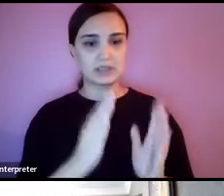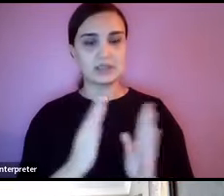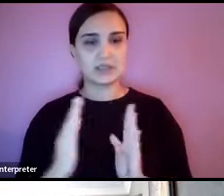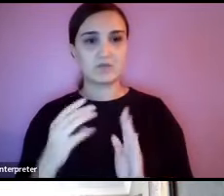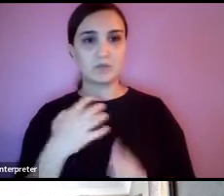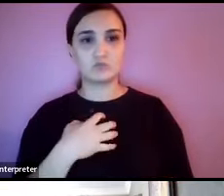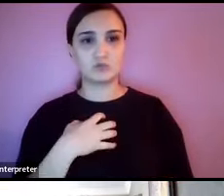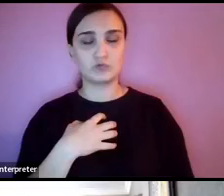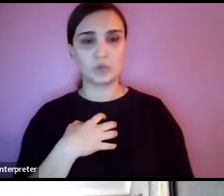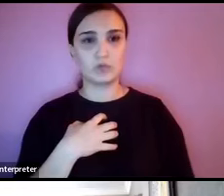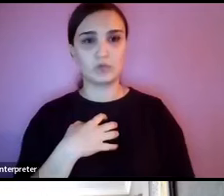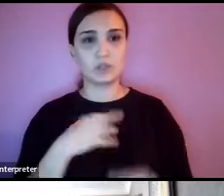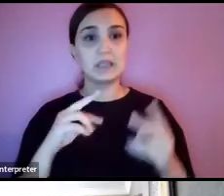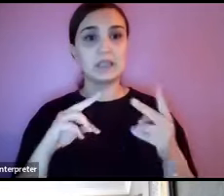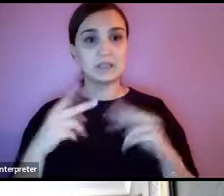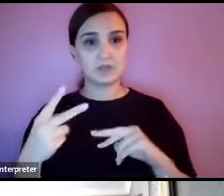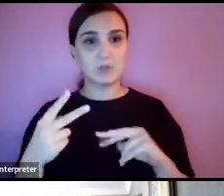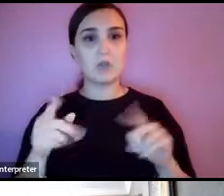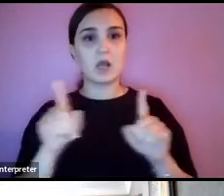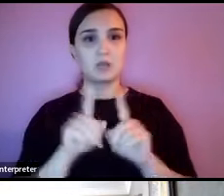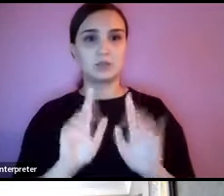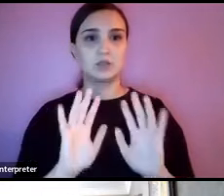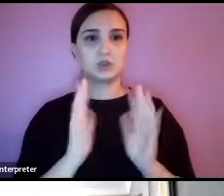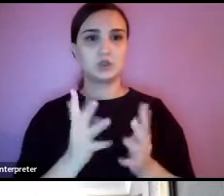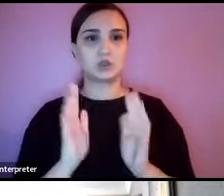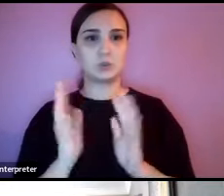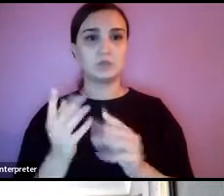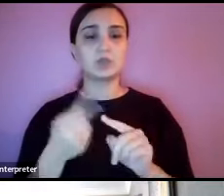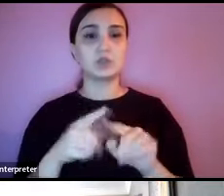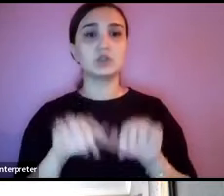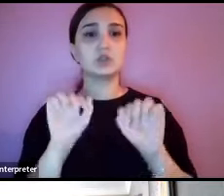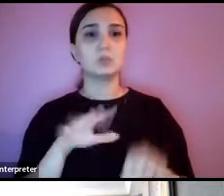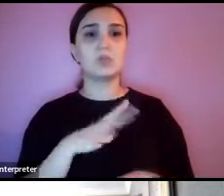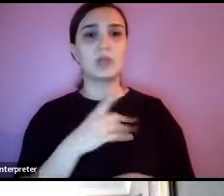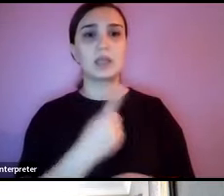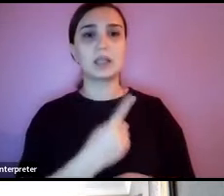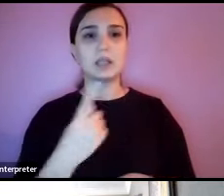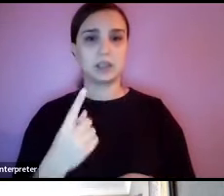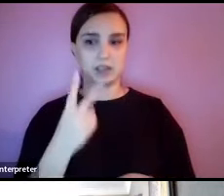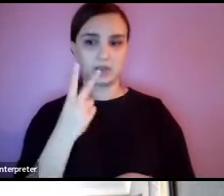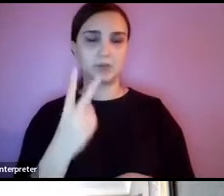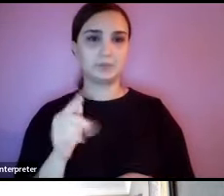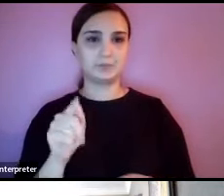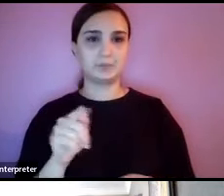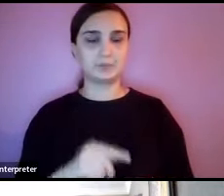მნიშვნელოვნად იცვლება, ასეთ შემთხვევაში ეს შეიძლება იყოს ერთ-ერთი ასეთი ნიშანი.